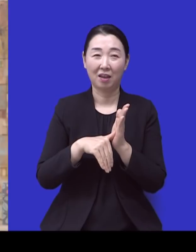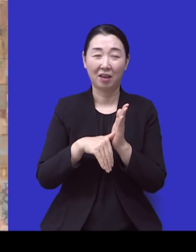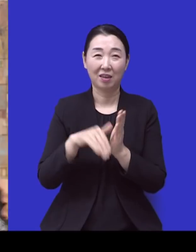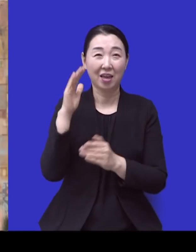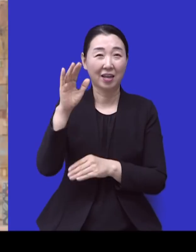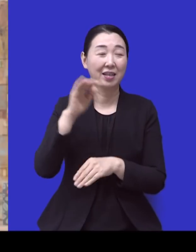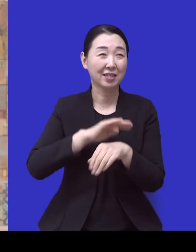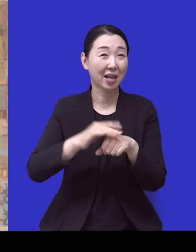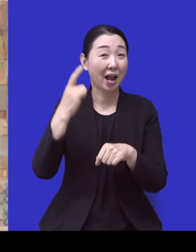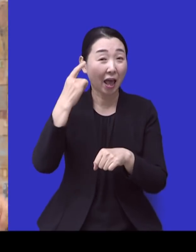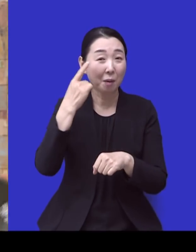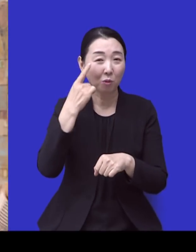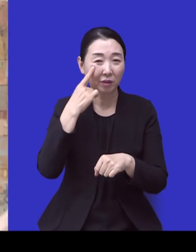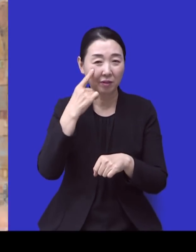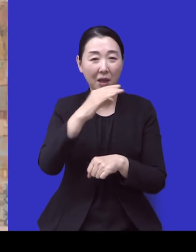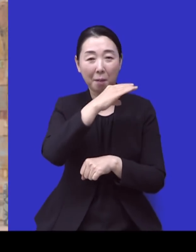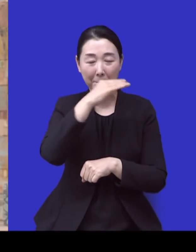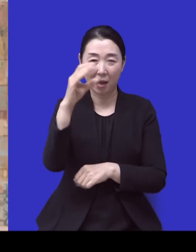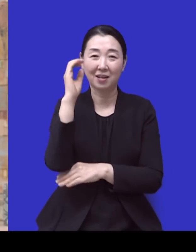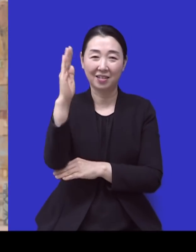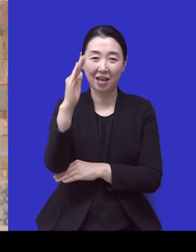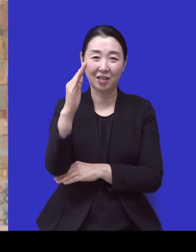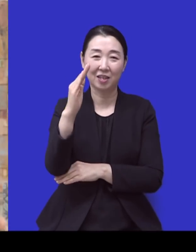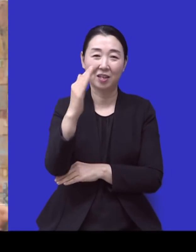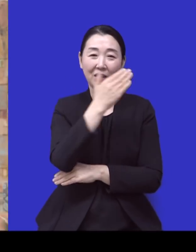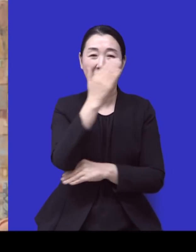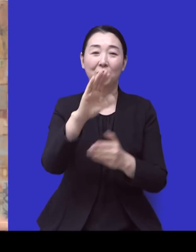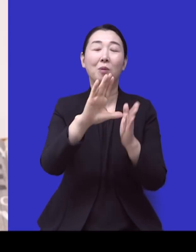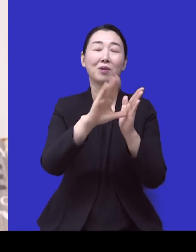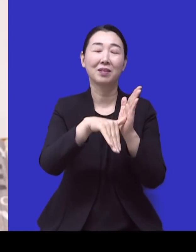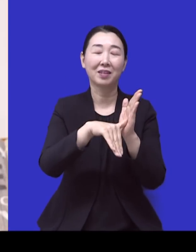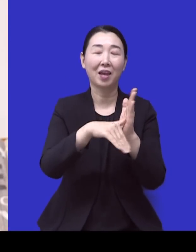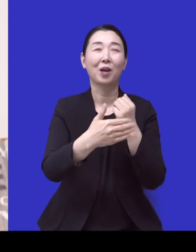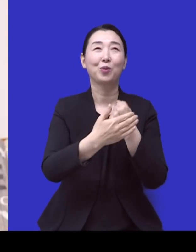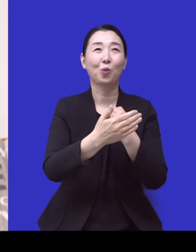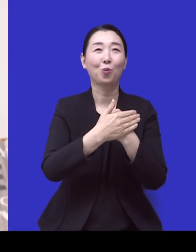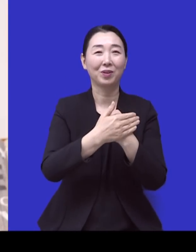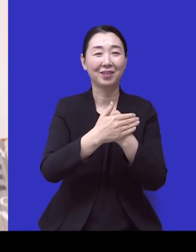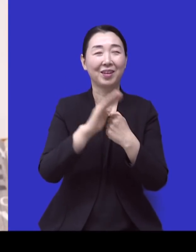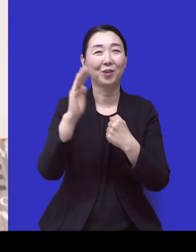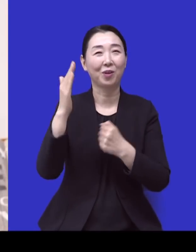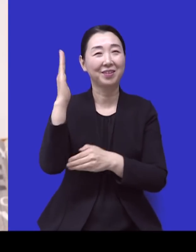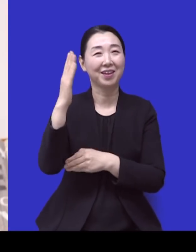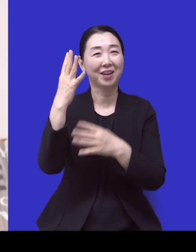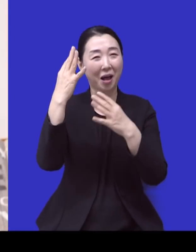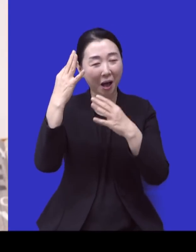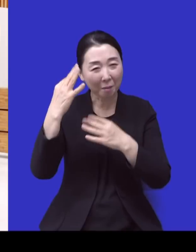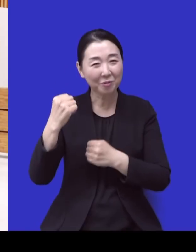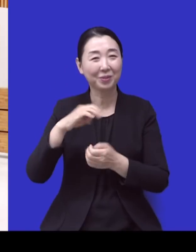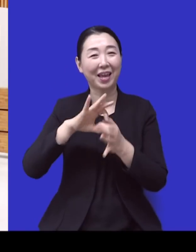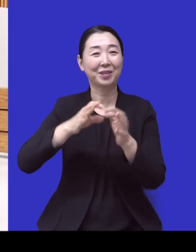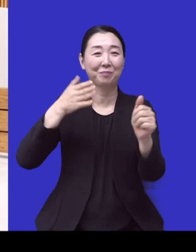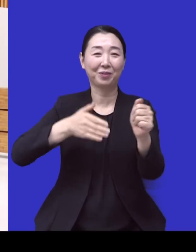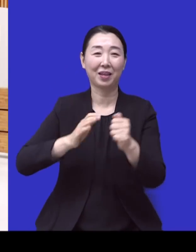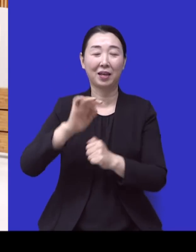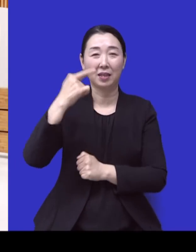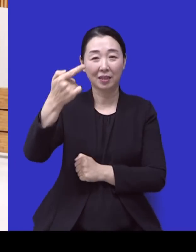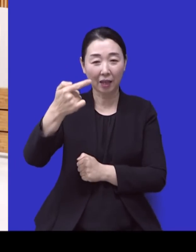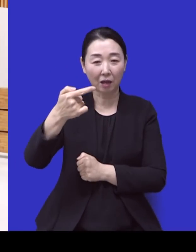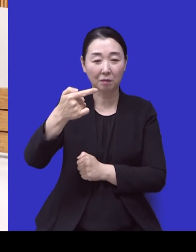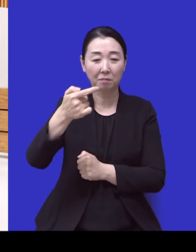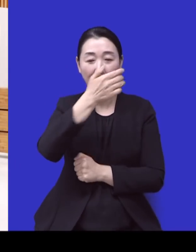더 바른 얘기, 좀 더 젊은 세대에게 도움이 되는 얘기 앞으로 쭉 해주셨으면 좋겠습니다. 네, 감사합니다. 네. 우리가 다음 세대에게